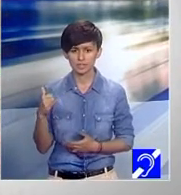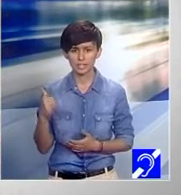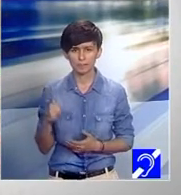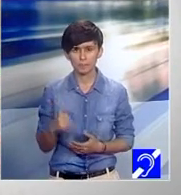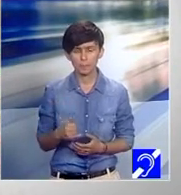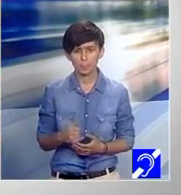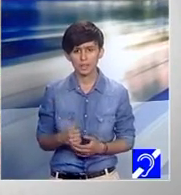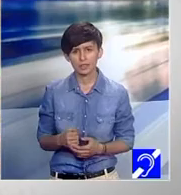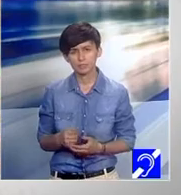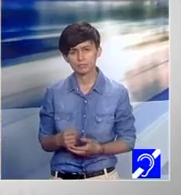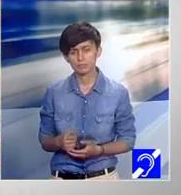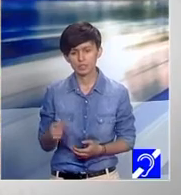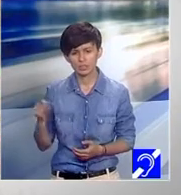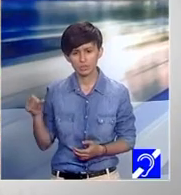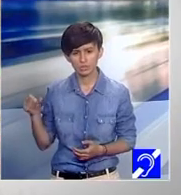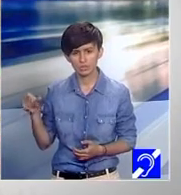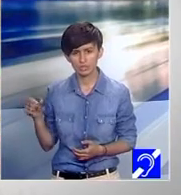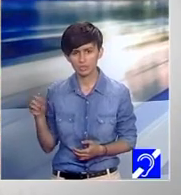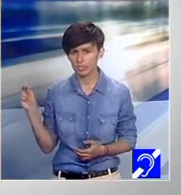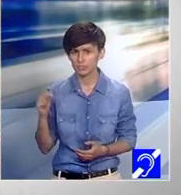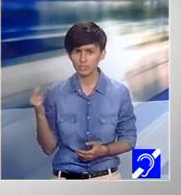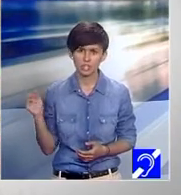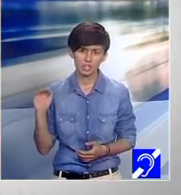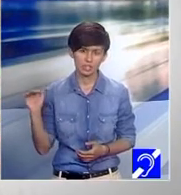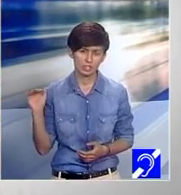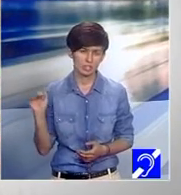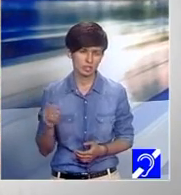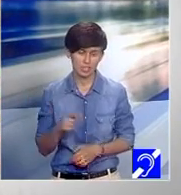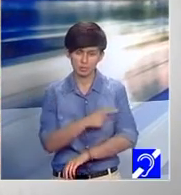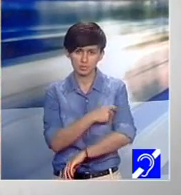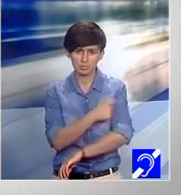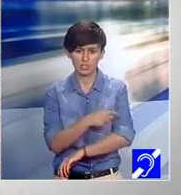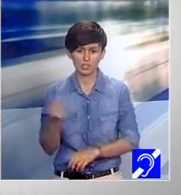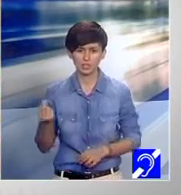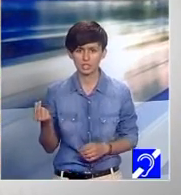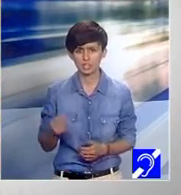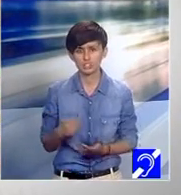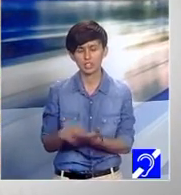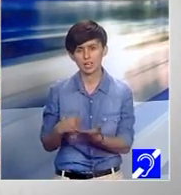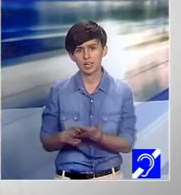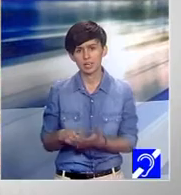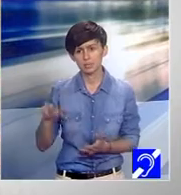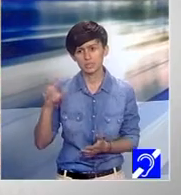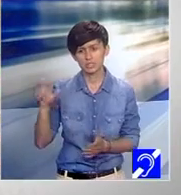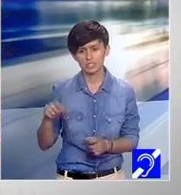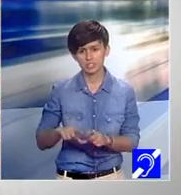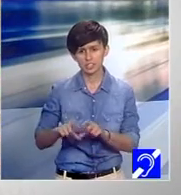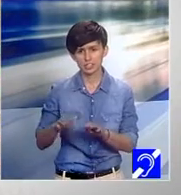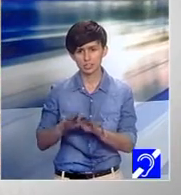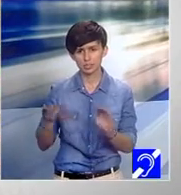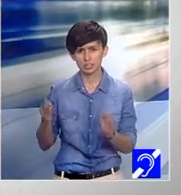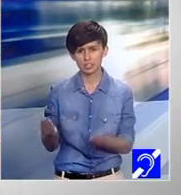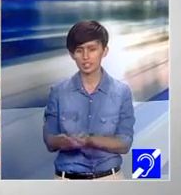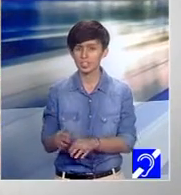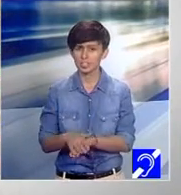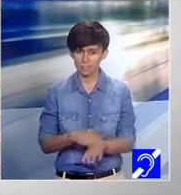financiar și întreabă spitalul, de ce ai plătit 3 cutii de mănuși la laboratorul de screening. Laboratorul de screening are finanțarea lui. Da,